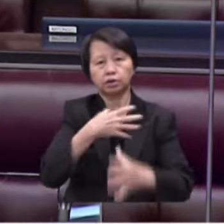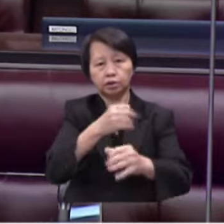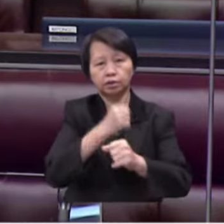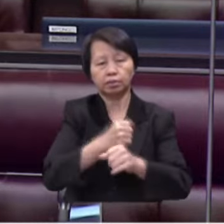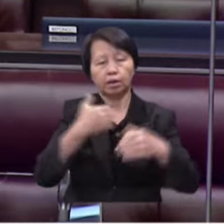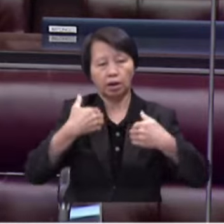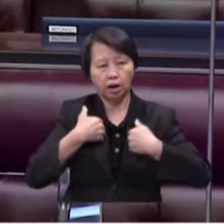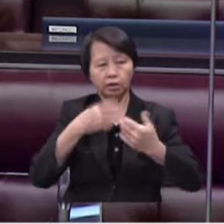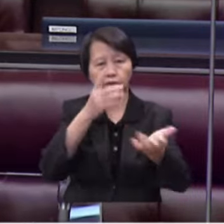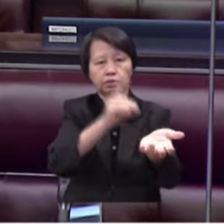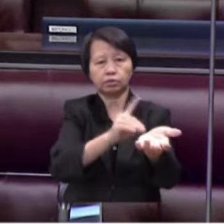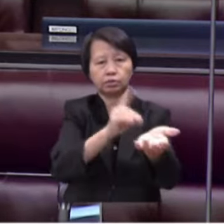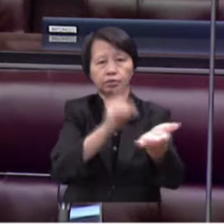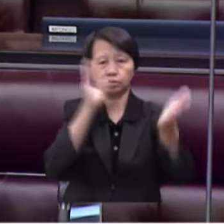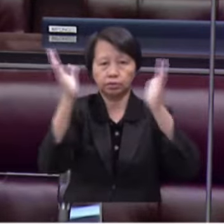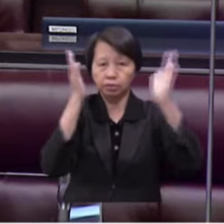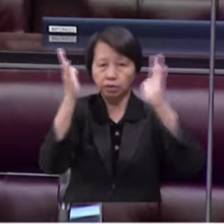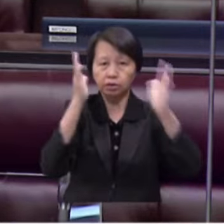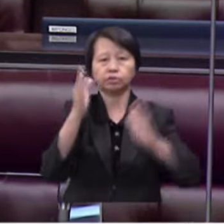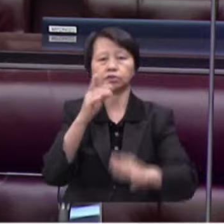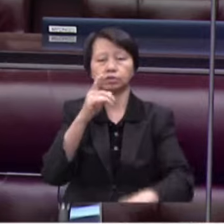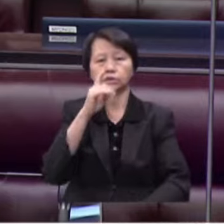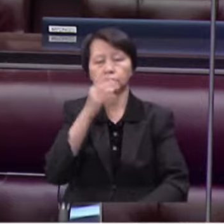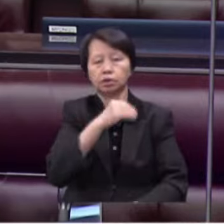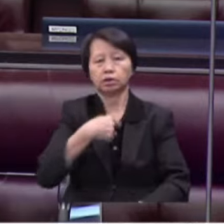dapat melahirkan dokter tempatnya